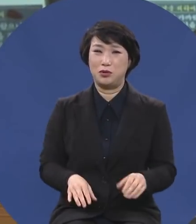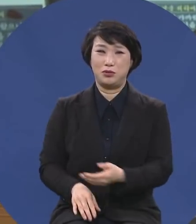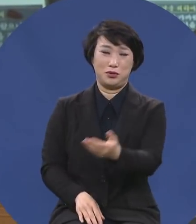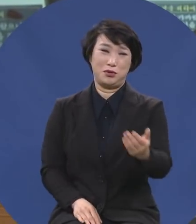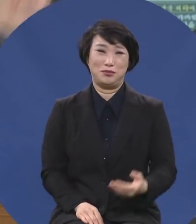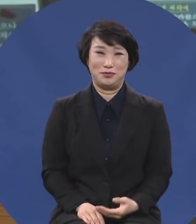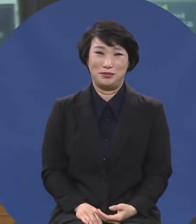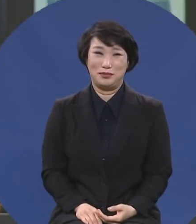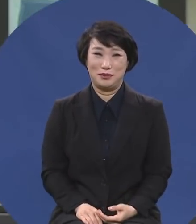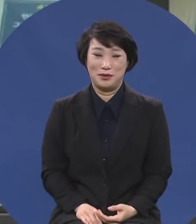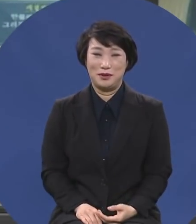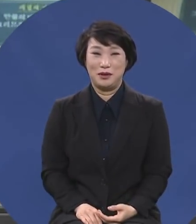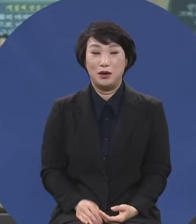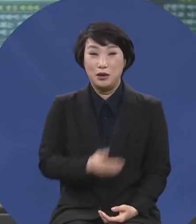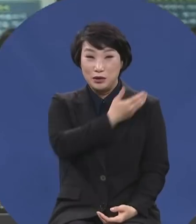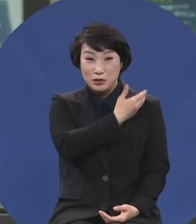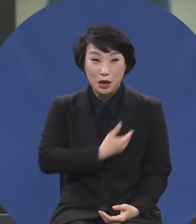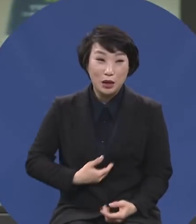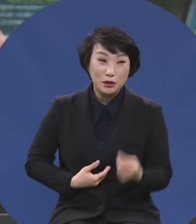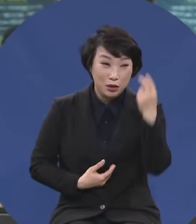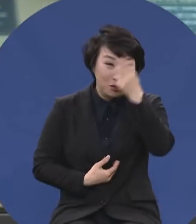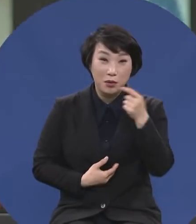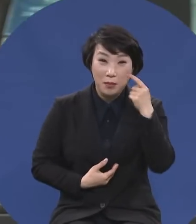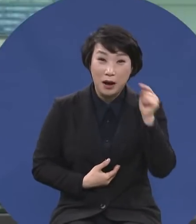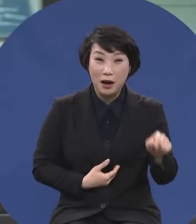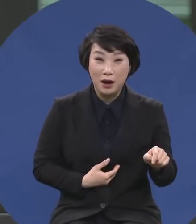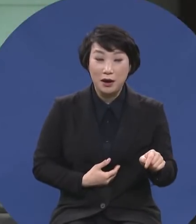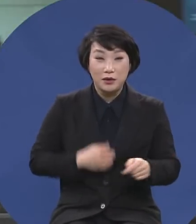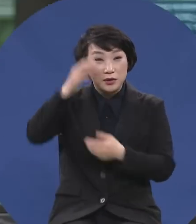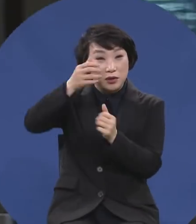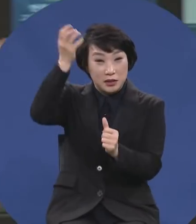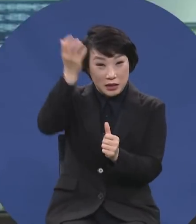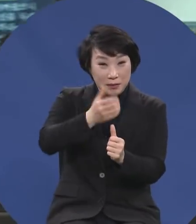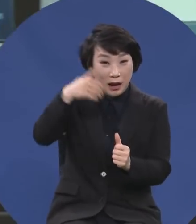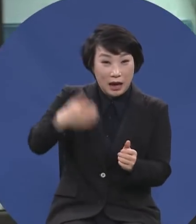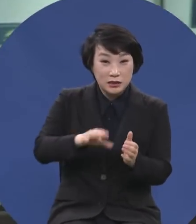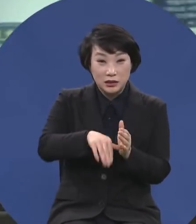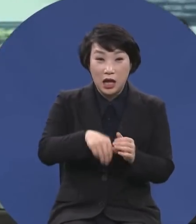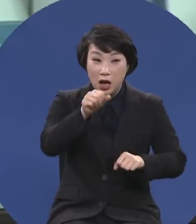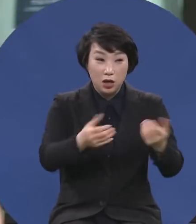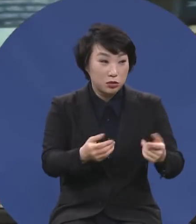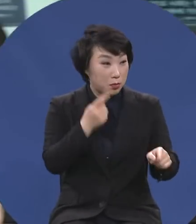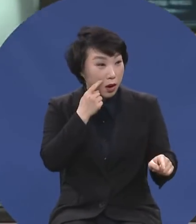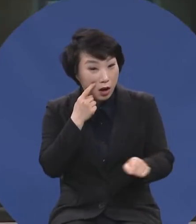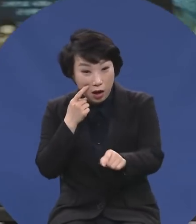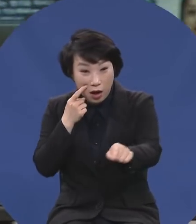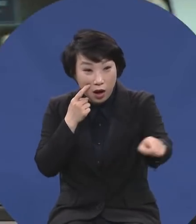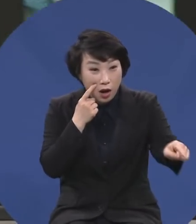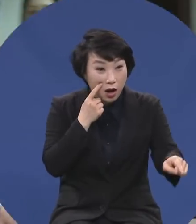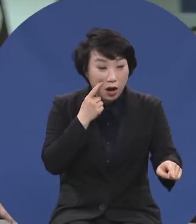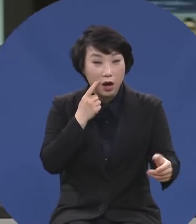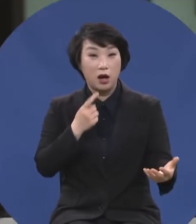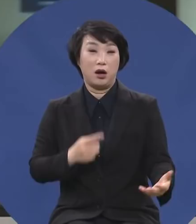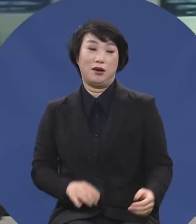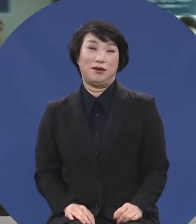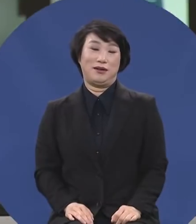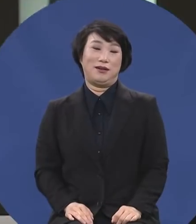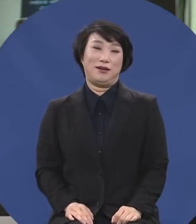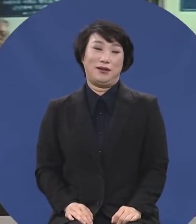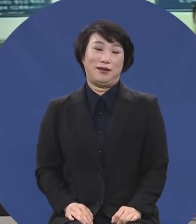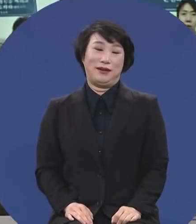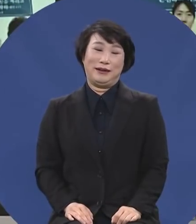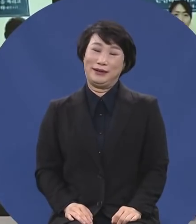사람이에요. 제자들 보아. 응? 성령이 임하기 전에 한 짓을 보라고. 응? 한 짓을